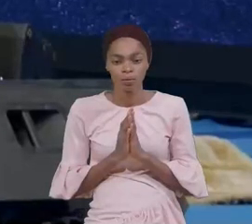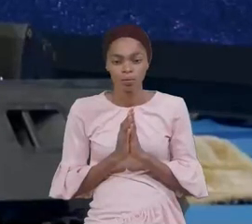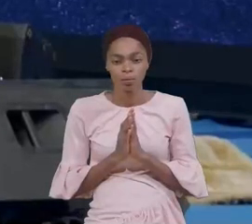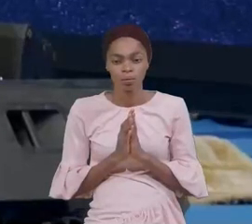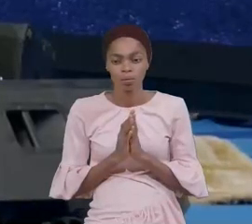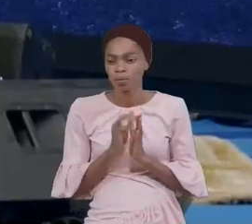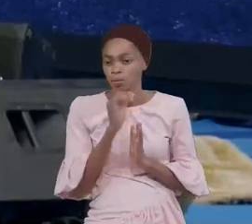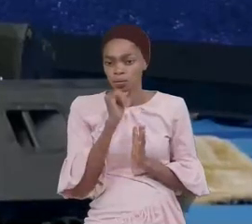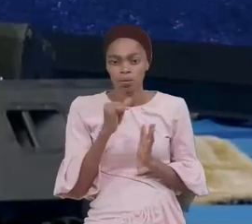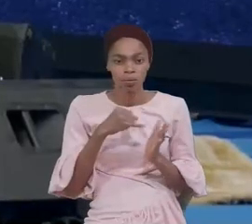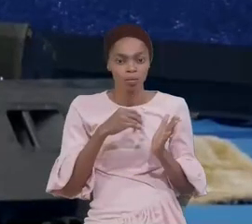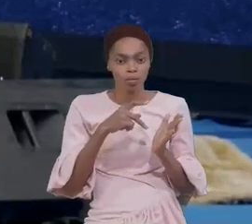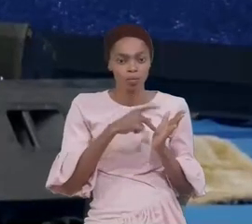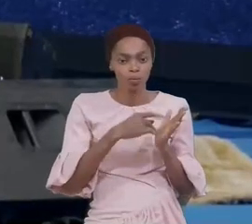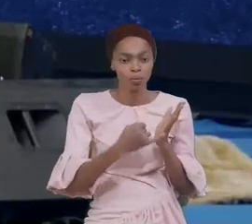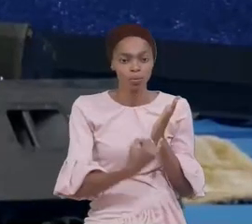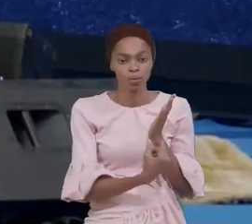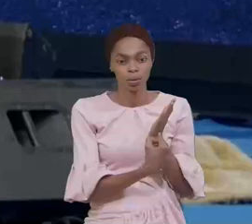par le projet